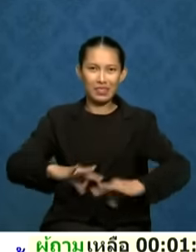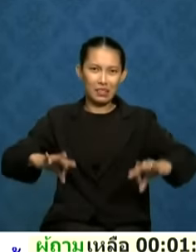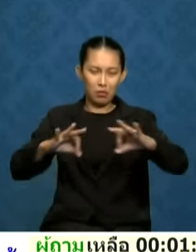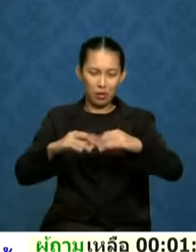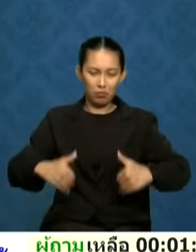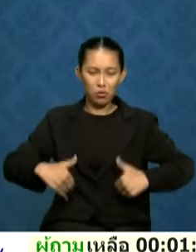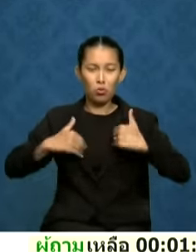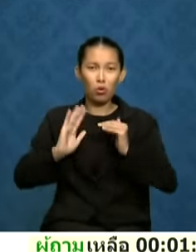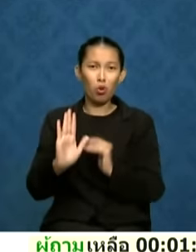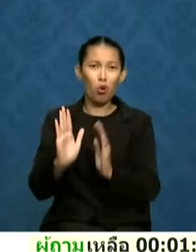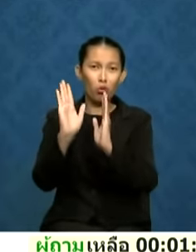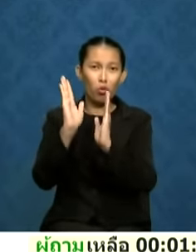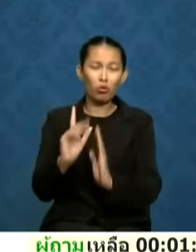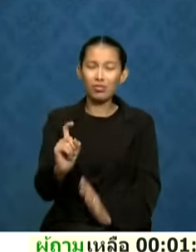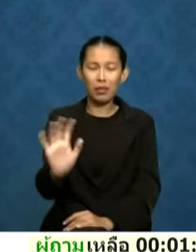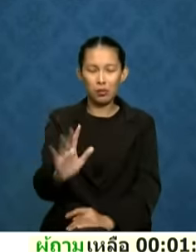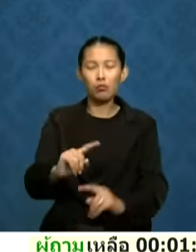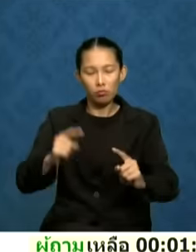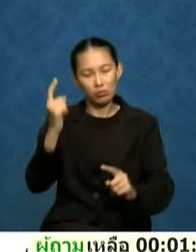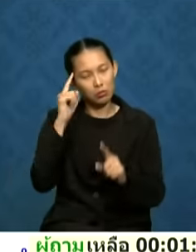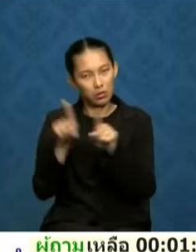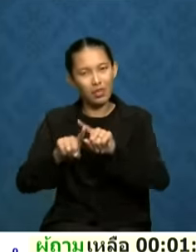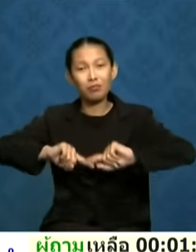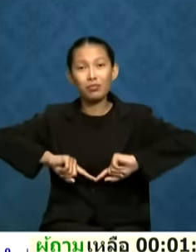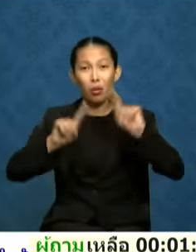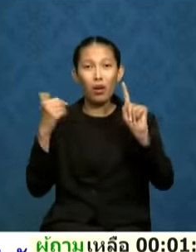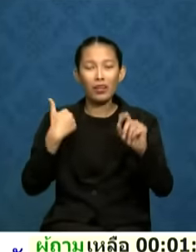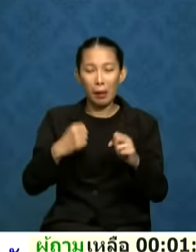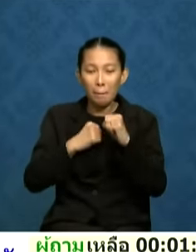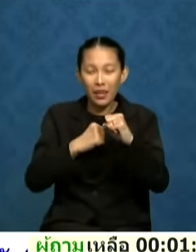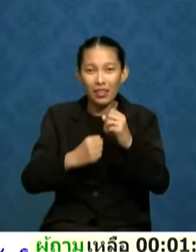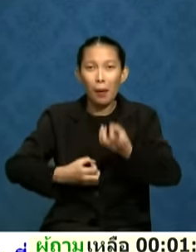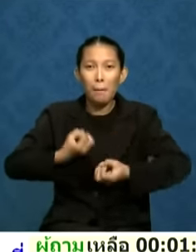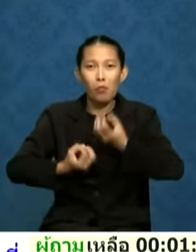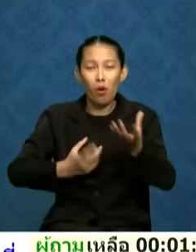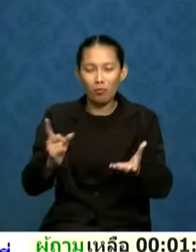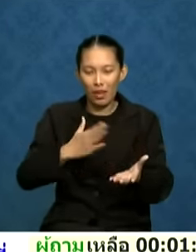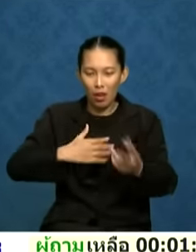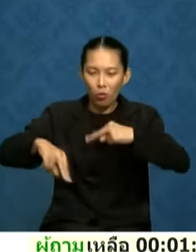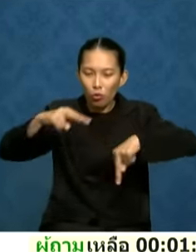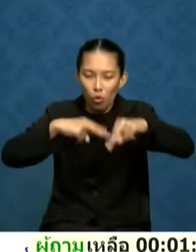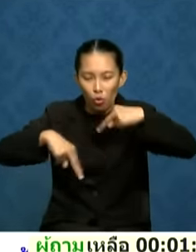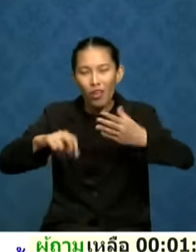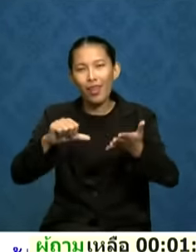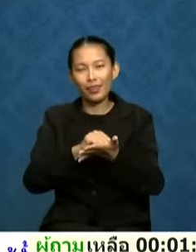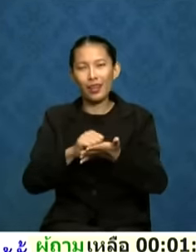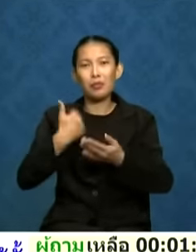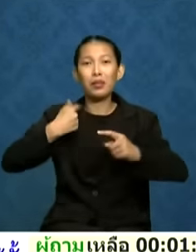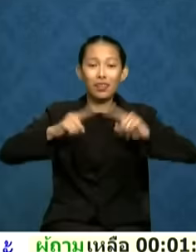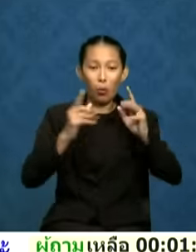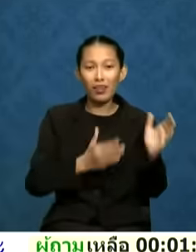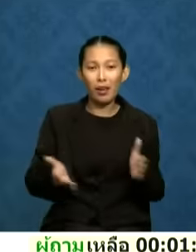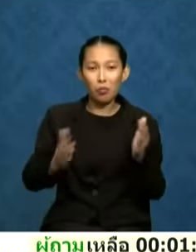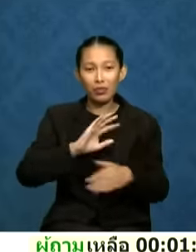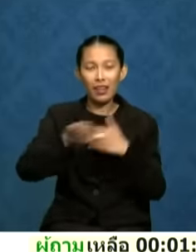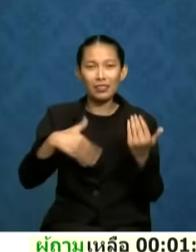หบทีวตคนทเสียไปประเบิญdeepแต่ว่ามันได้ Strength แสดงวาเราดูแงแ้ไขแต่กระบวนการทั้ง